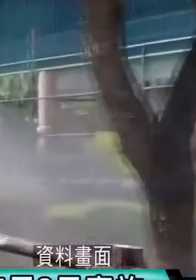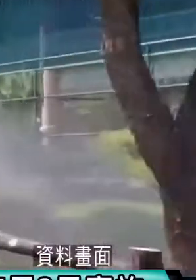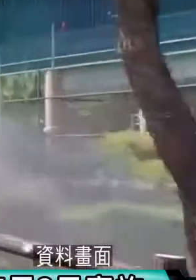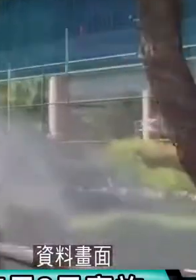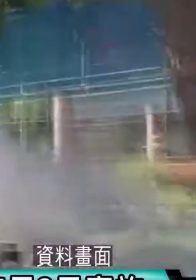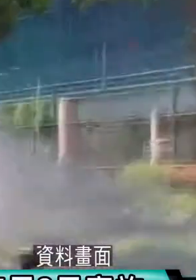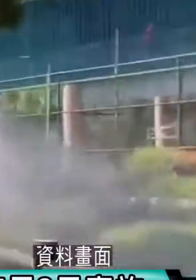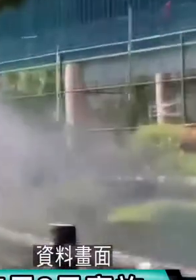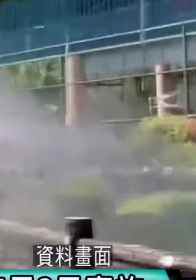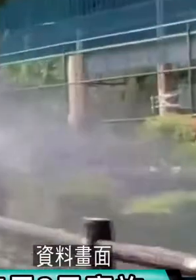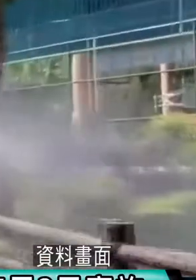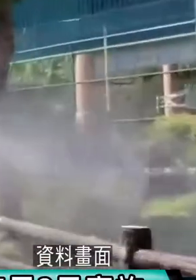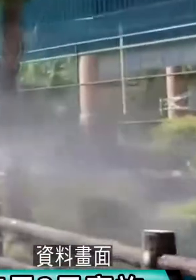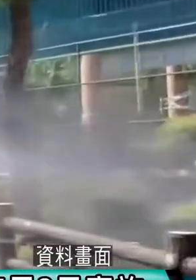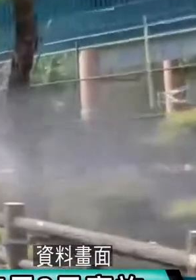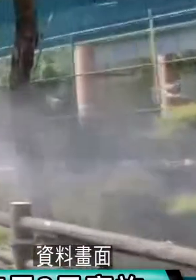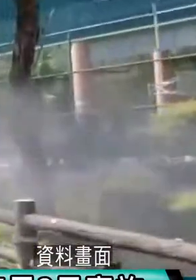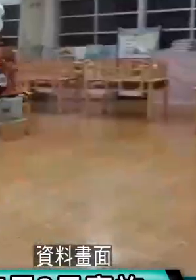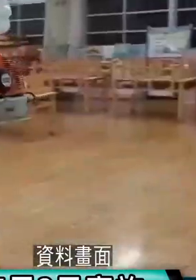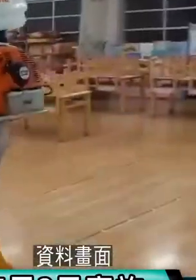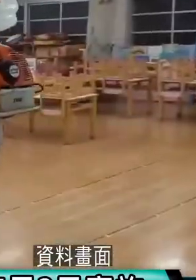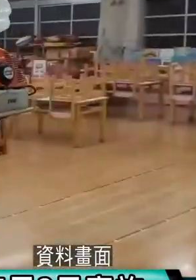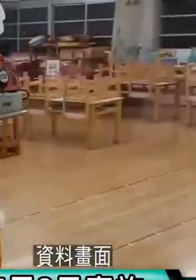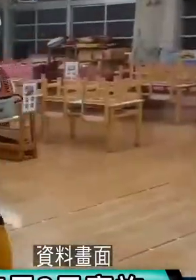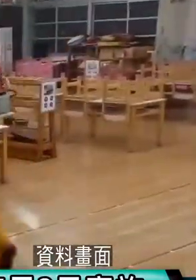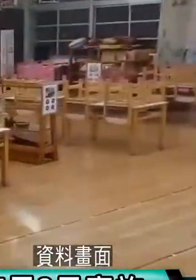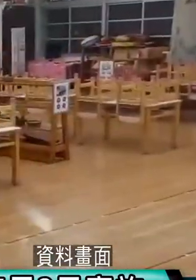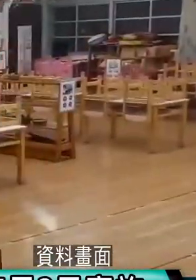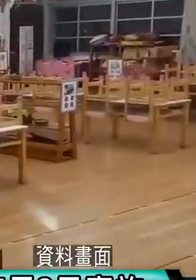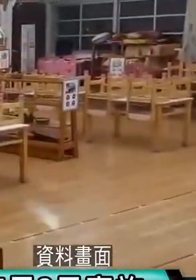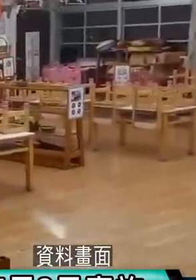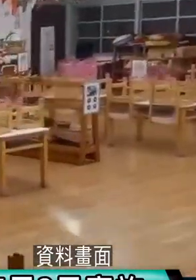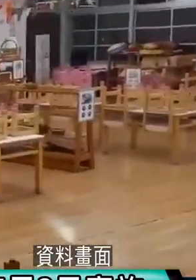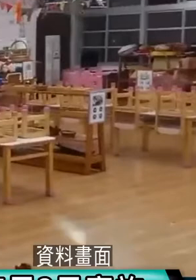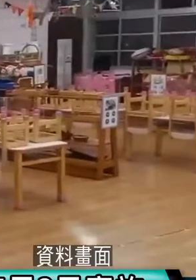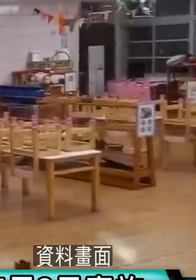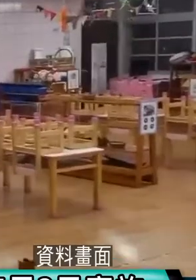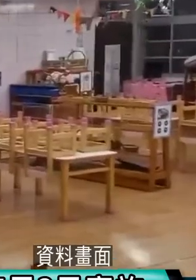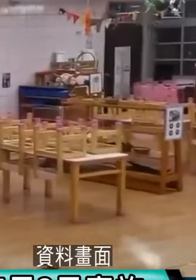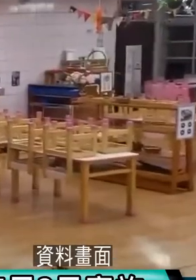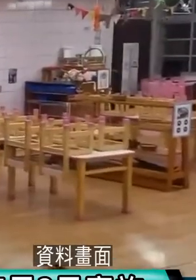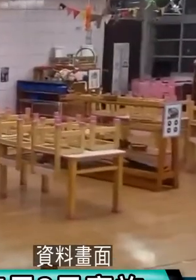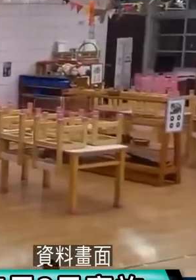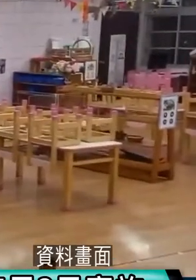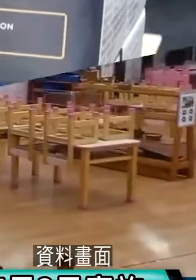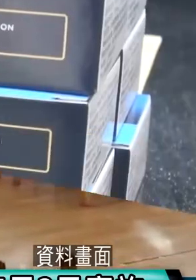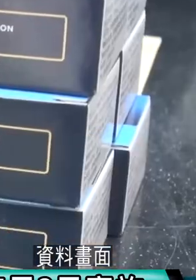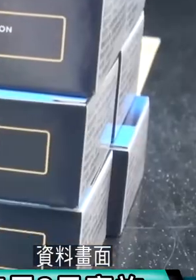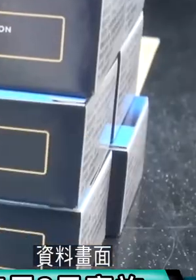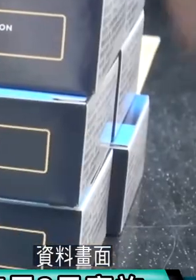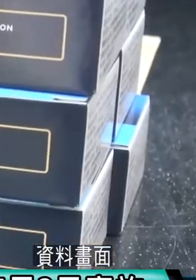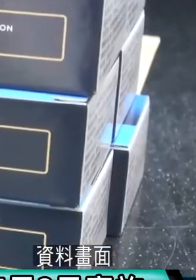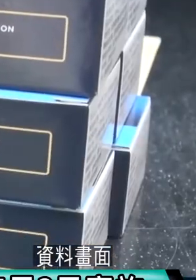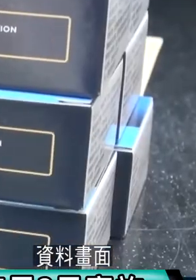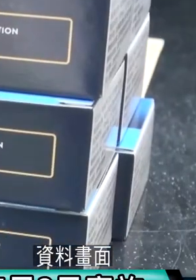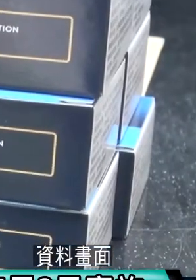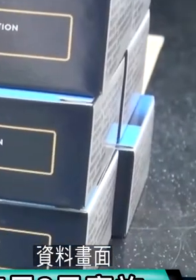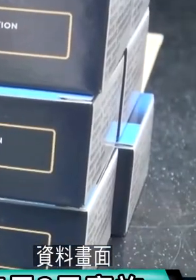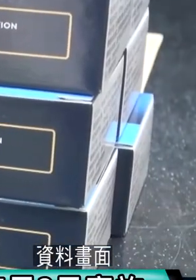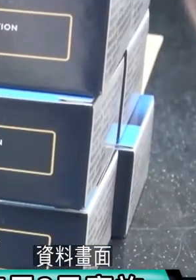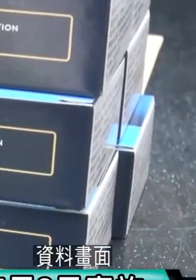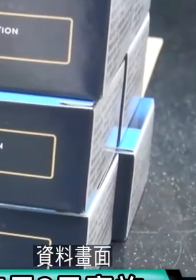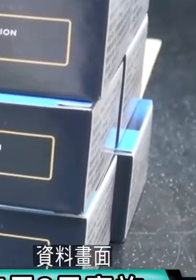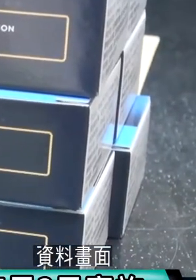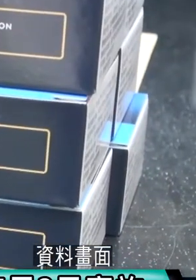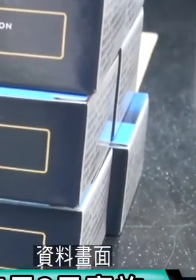新冠肺炎疫情急剧升温，染疫民众越来越多，因此中央宣布，没有症状的民众自己利用快筛试剂快筛